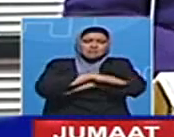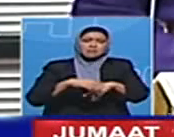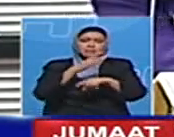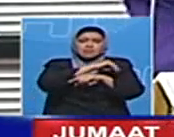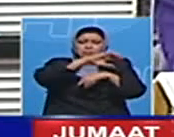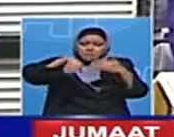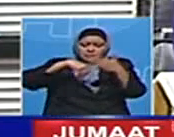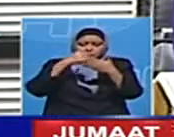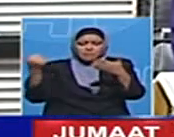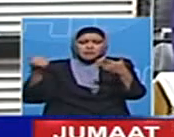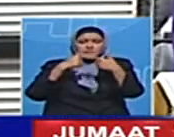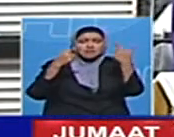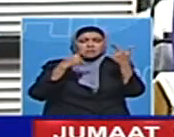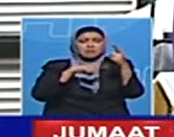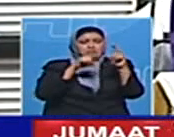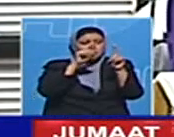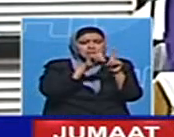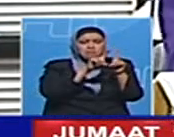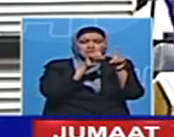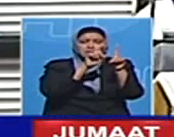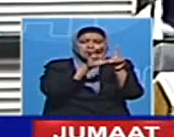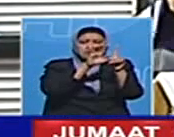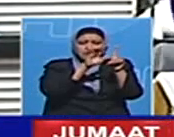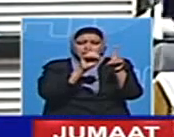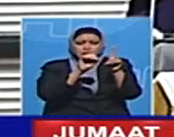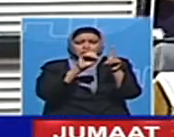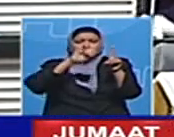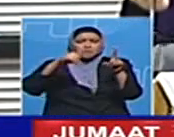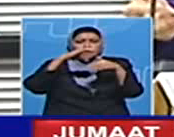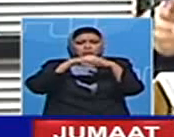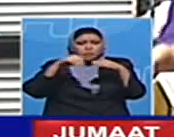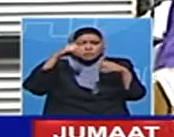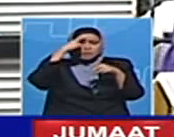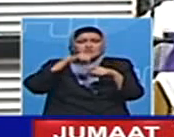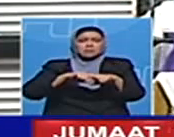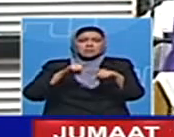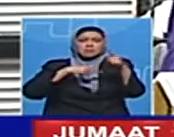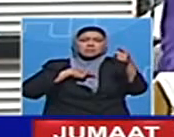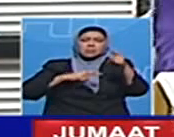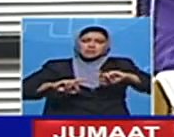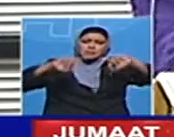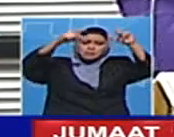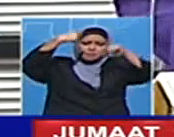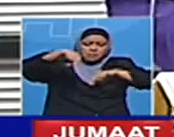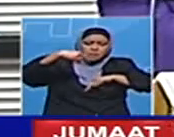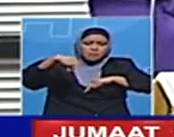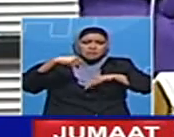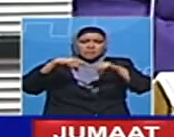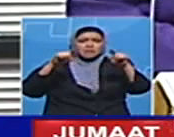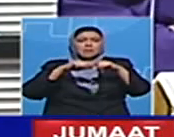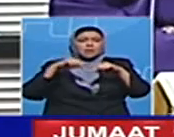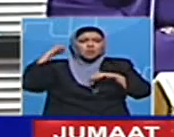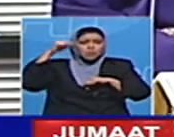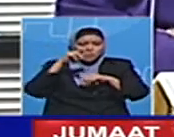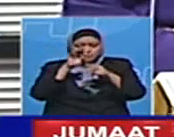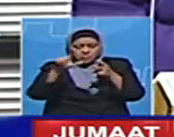untuk projek pendigitalan penyiaran nasional bagi meningkatkan kualiti audio visual dan memberi nilai tambah kepada kandungan